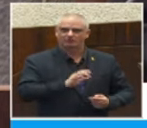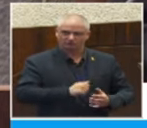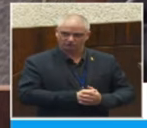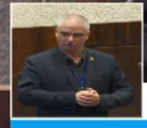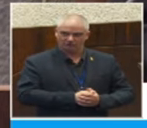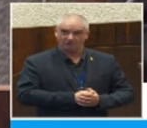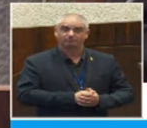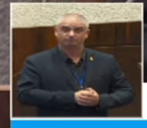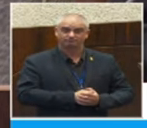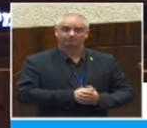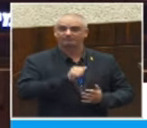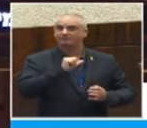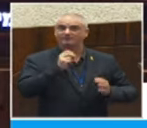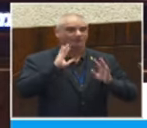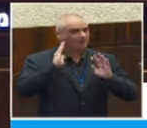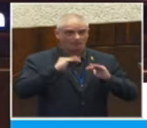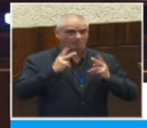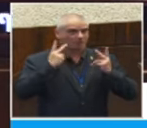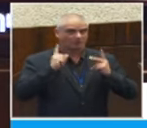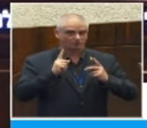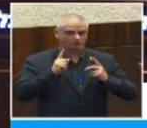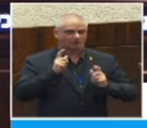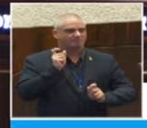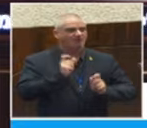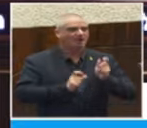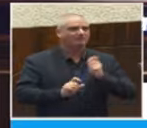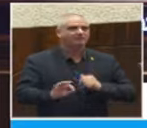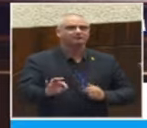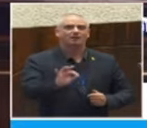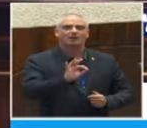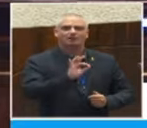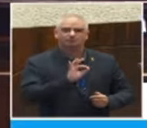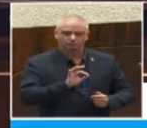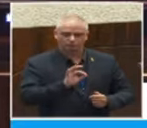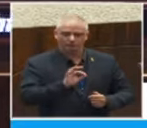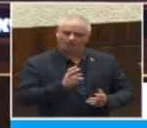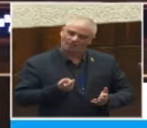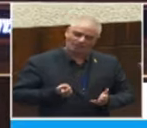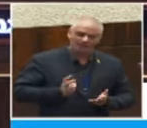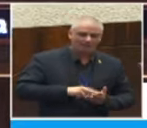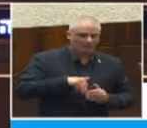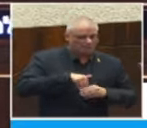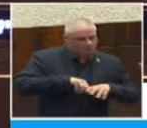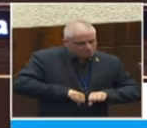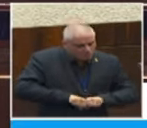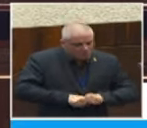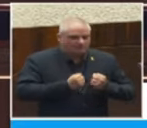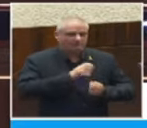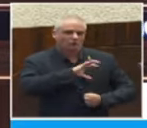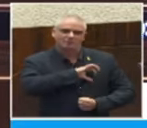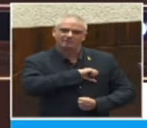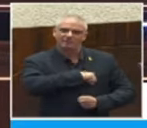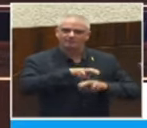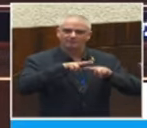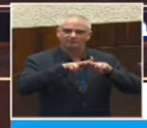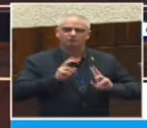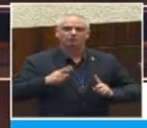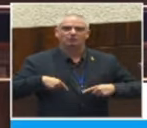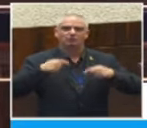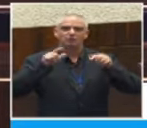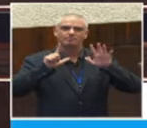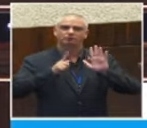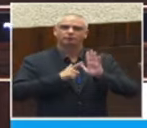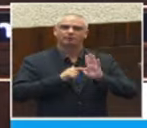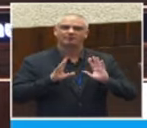וחשוב לא פחות, אזרחיה, קמו מההריסות ומהכאב שהותיר אחריו יום השבעה באוקטובר,